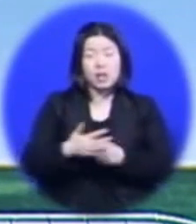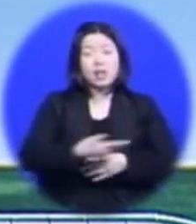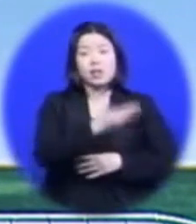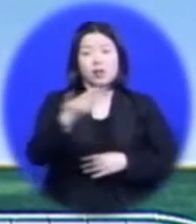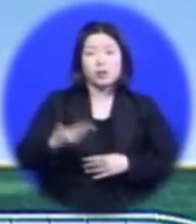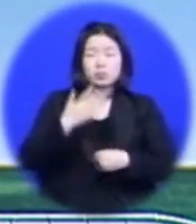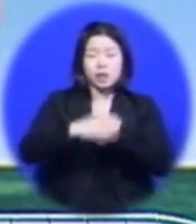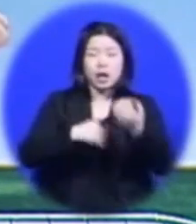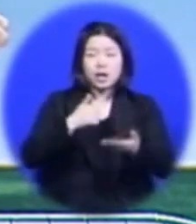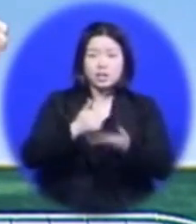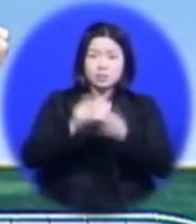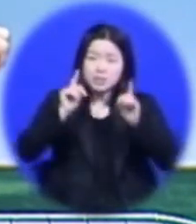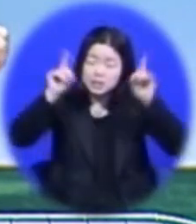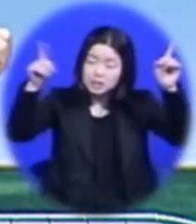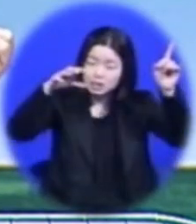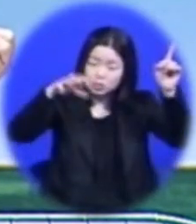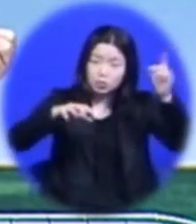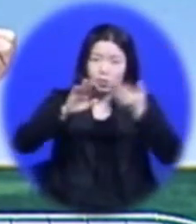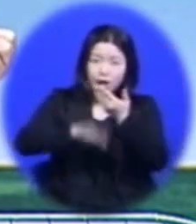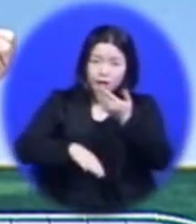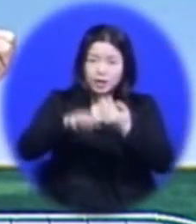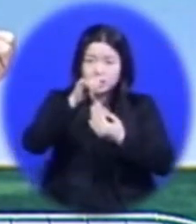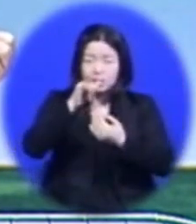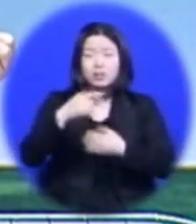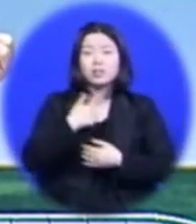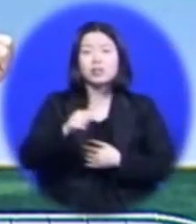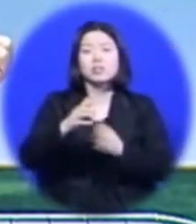여러분이 하나님의 진노 아래 있었던 사람이에요.